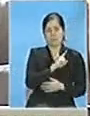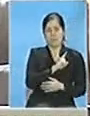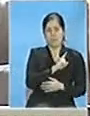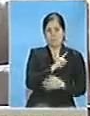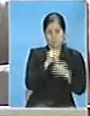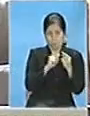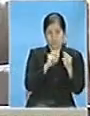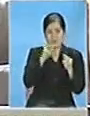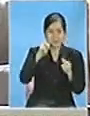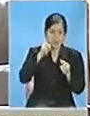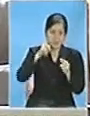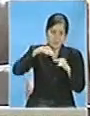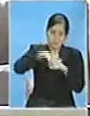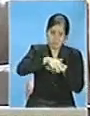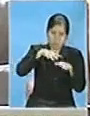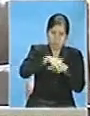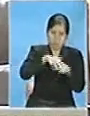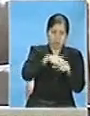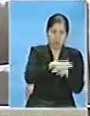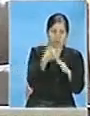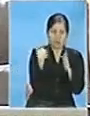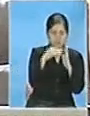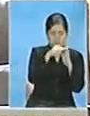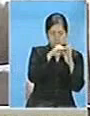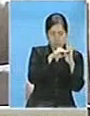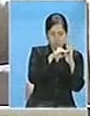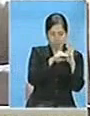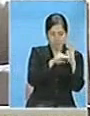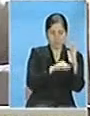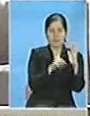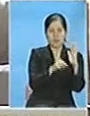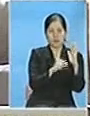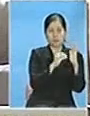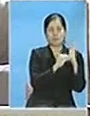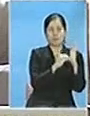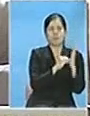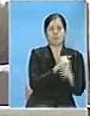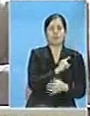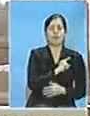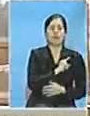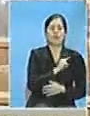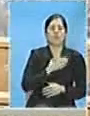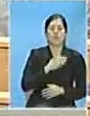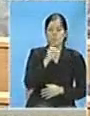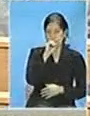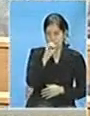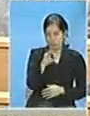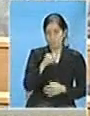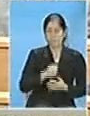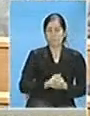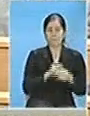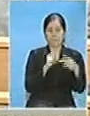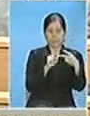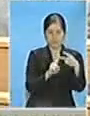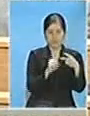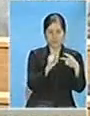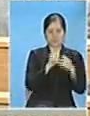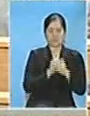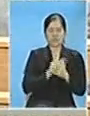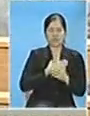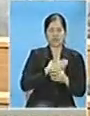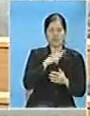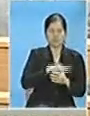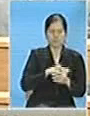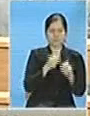ศมันผ่านกทม.นะครับเพราะนั้นเมื่อเรามองเห็นว่าวิธีอย่างนี้มันกระทบนะก็ต้องพูดนะข้อ2เรามองว่าเรื่องนี้มันกระทบงบประม